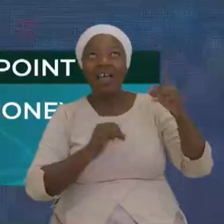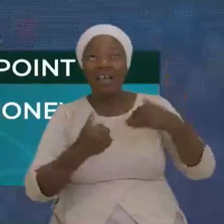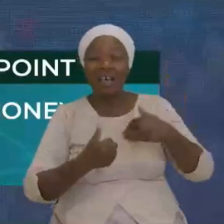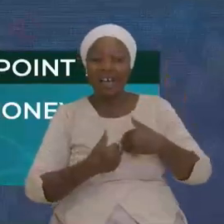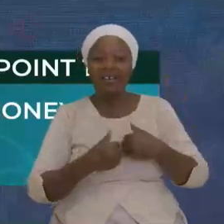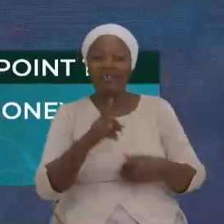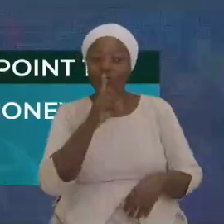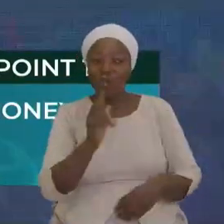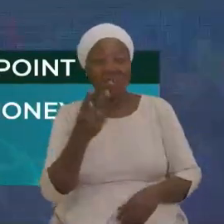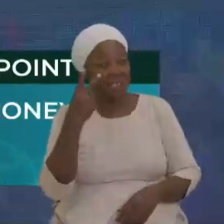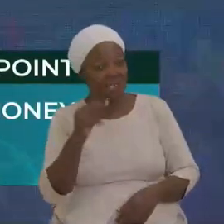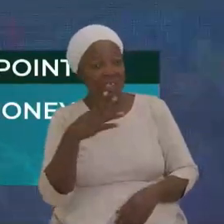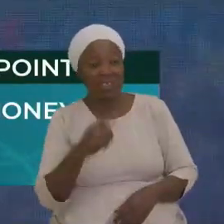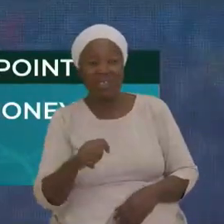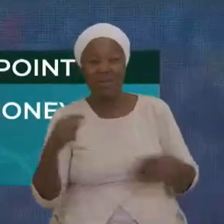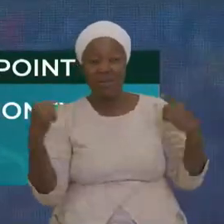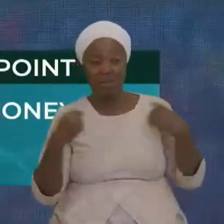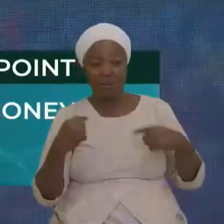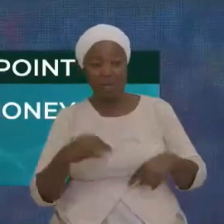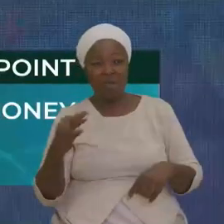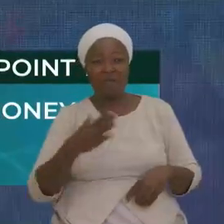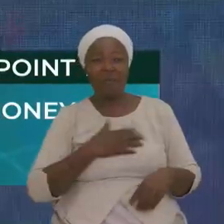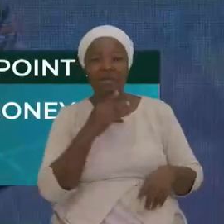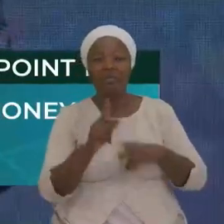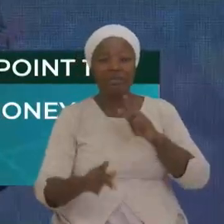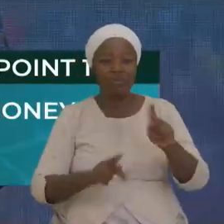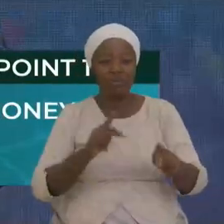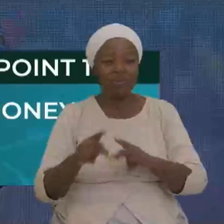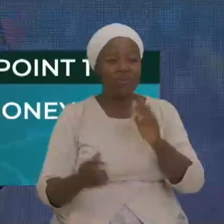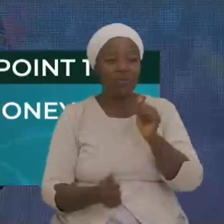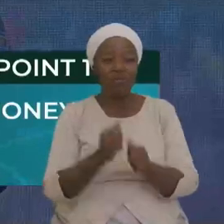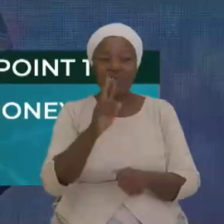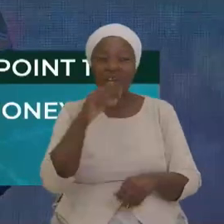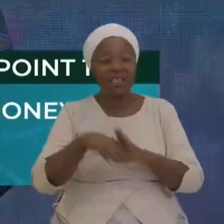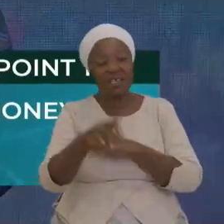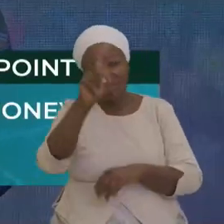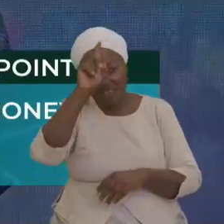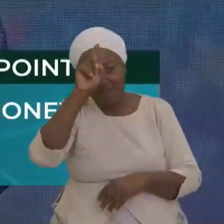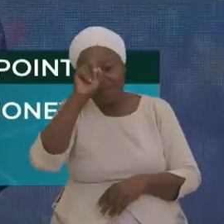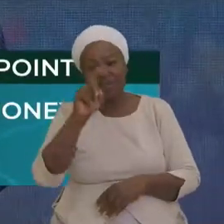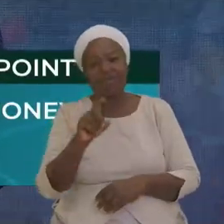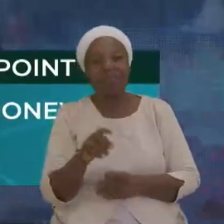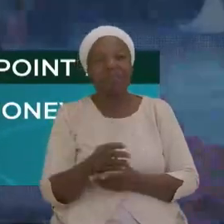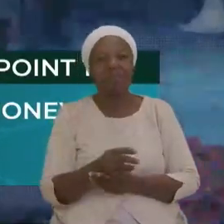j'ai vu la souffrance de mon peuple qui est en Égypte.